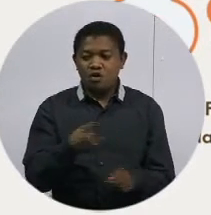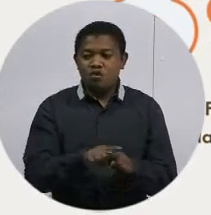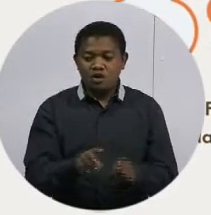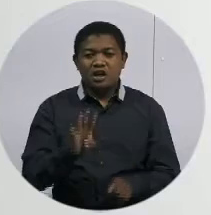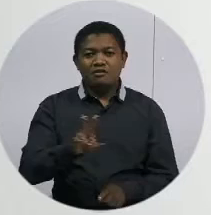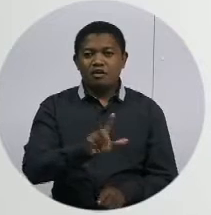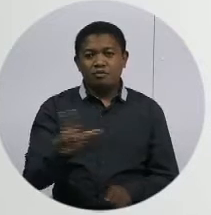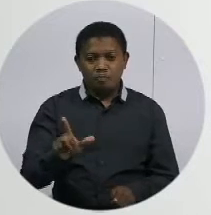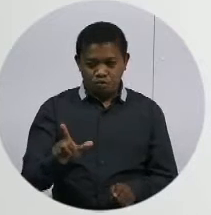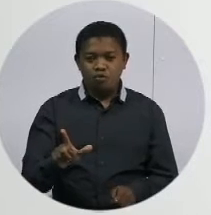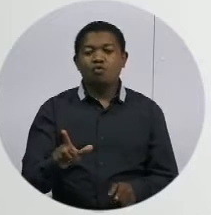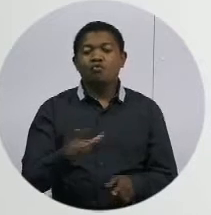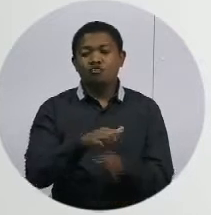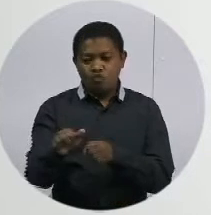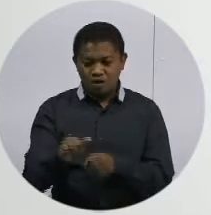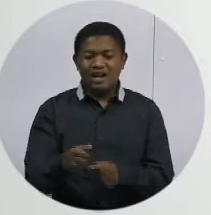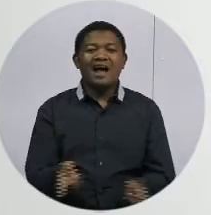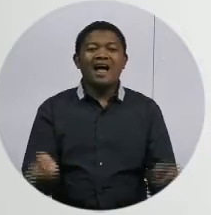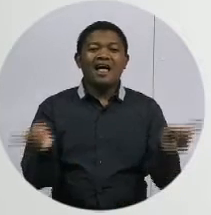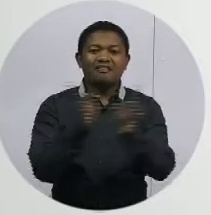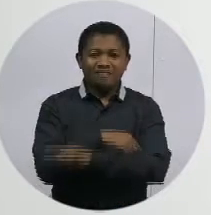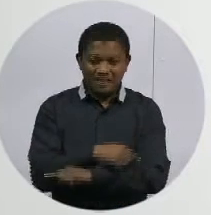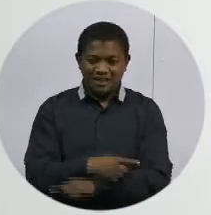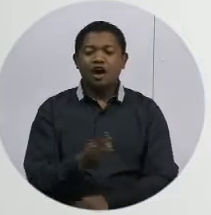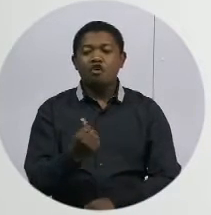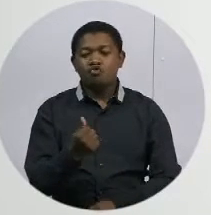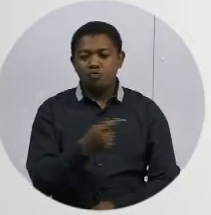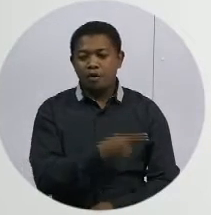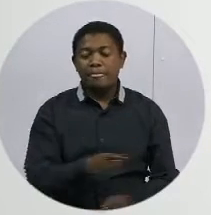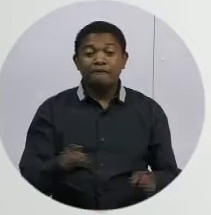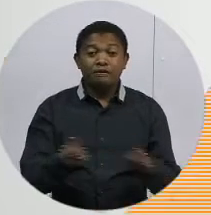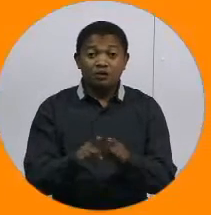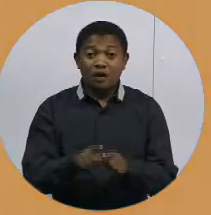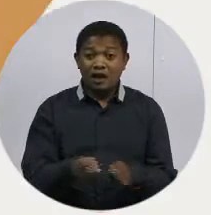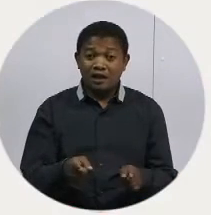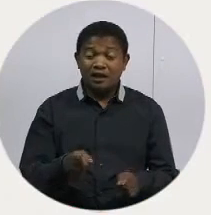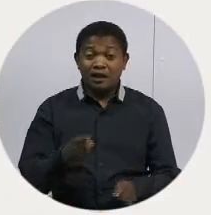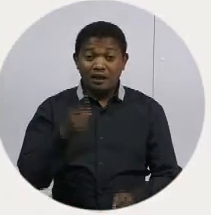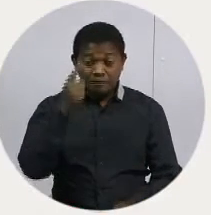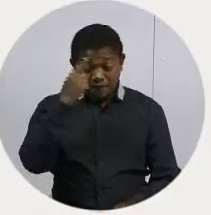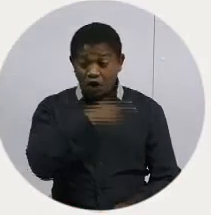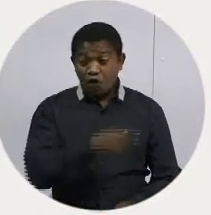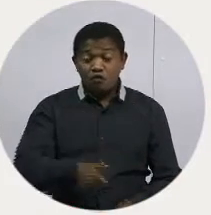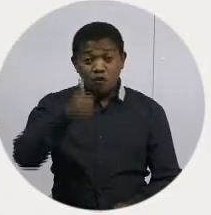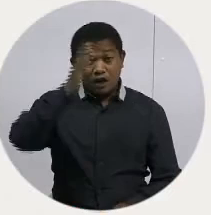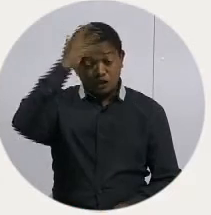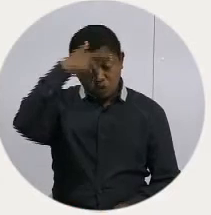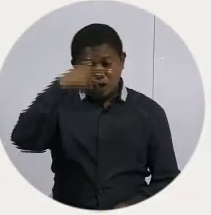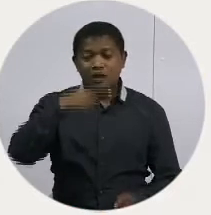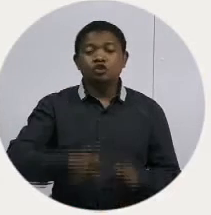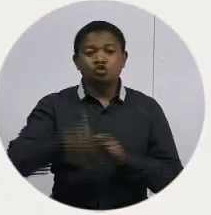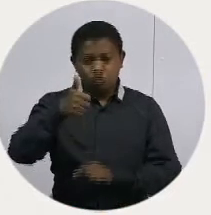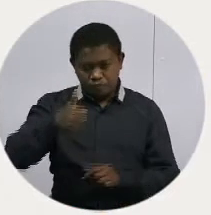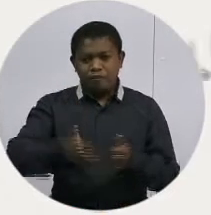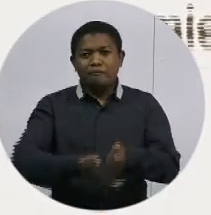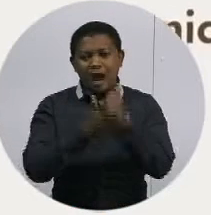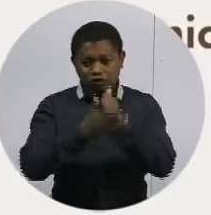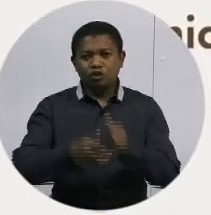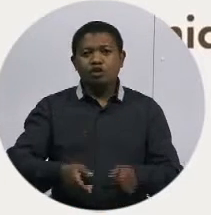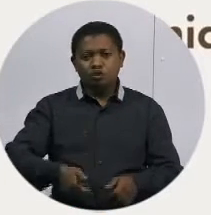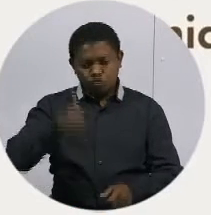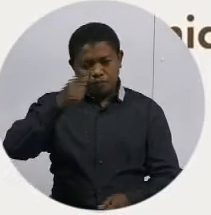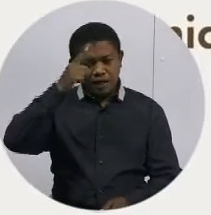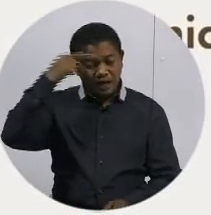vola tsy ahivina fa ny filohan'ny repoblika Andry Rajoelina no tompo-kevitra tamin'ny fampindramam-bola miarina ho fanampiana ireo mpandraharaha